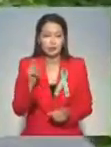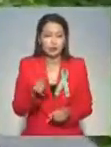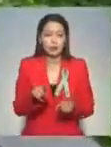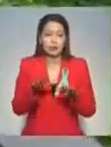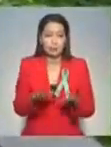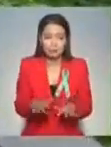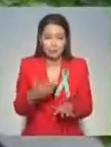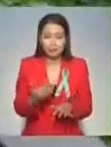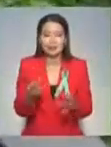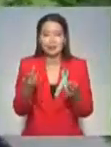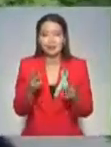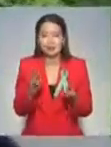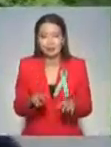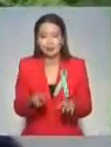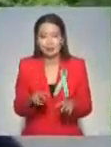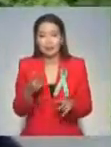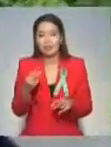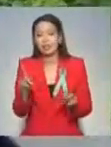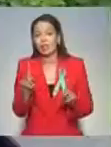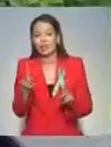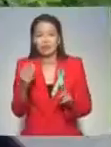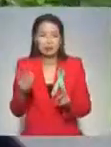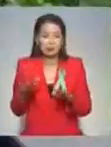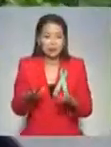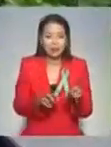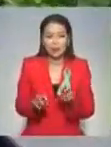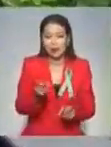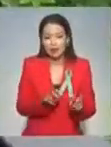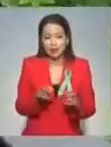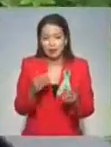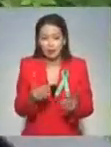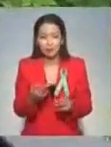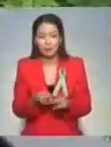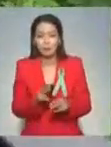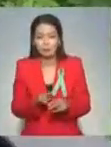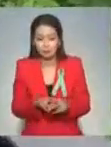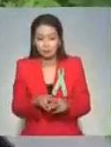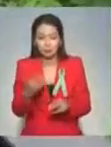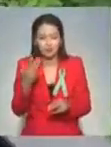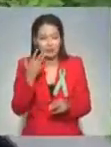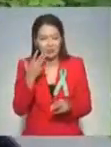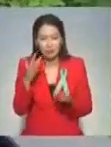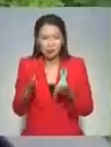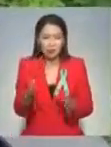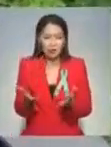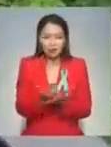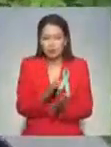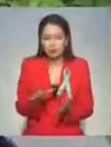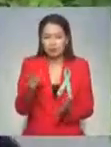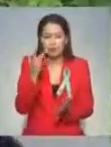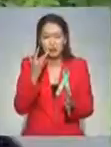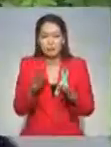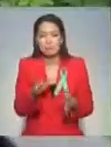место. Не надо где-то места нам искать. А то часто местов мы не находим. Все лучшие места